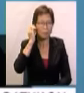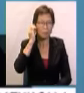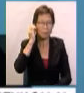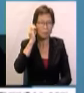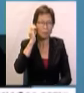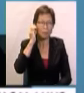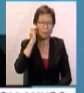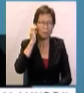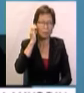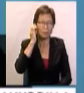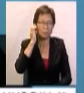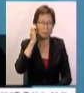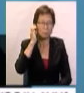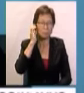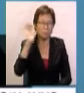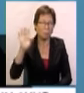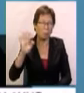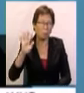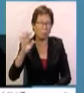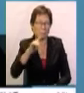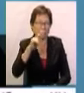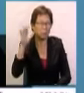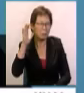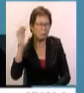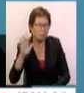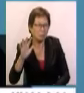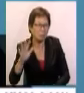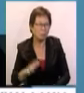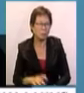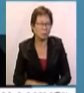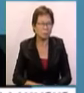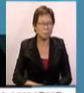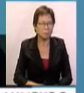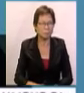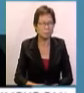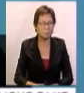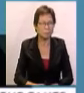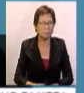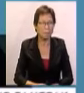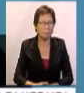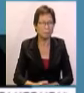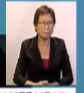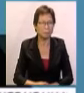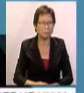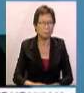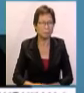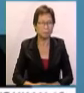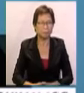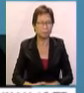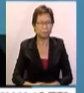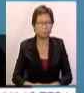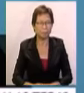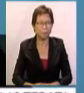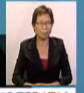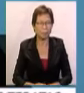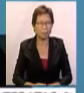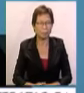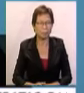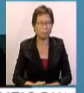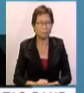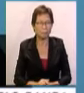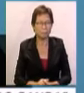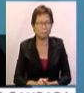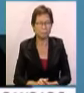training and get the access for assessment from the doctor. These two days still under recovery and probably they are ready